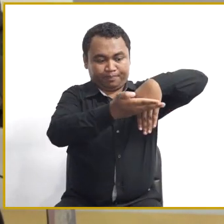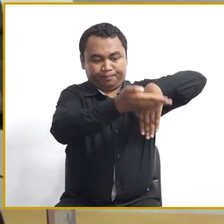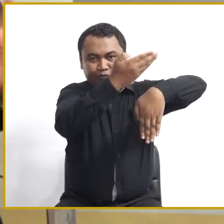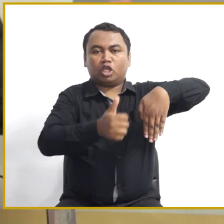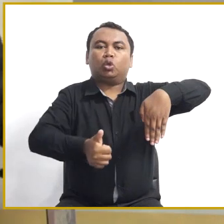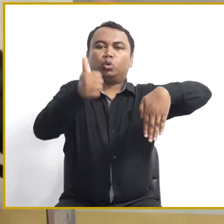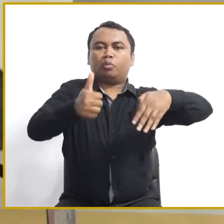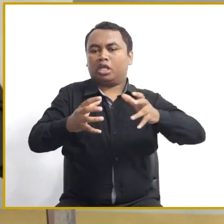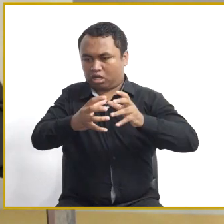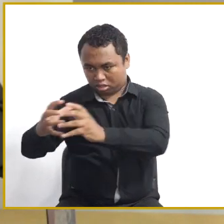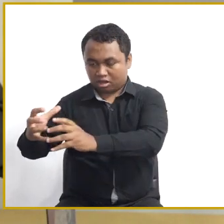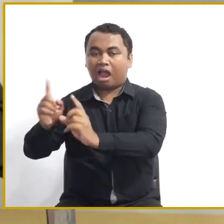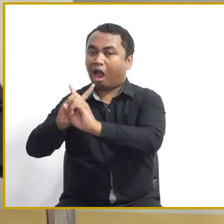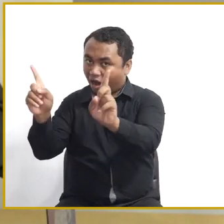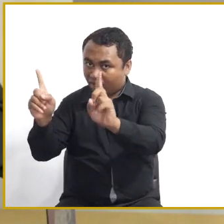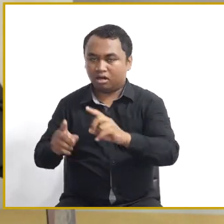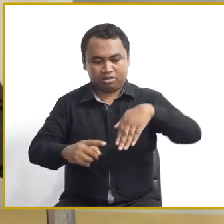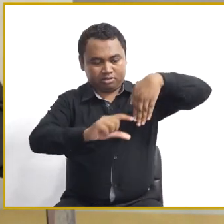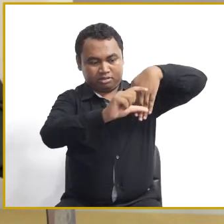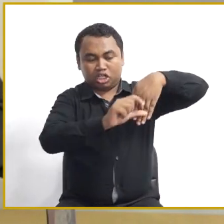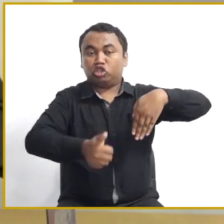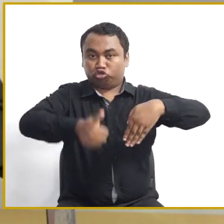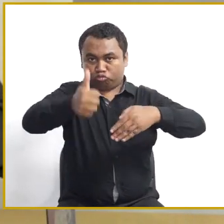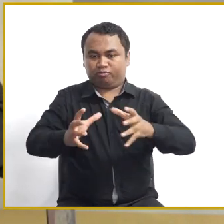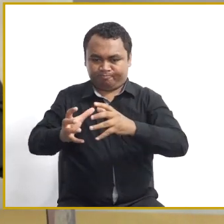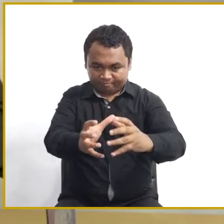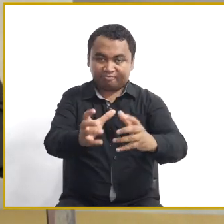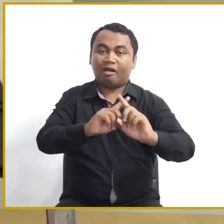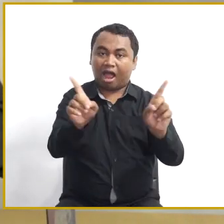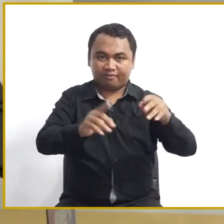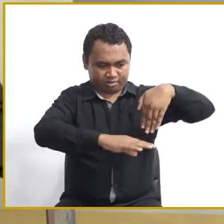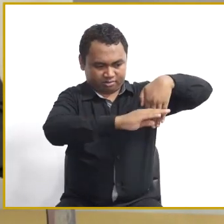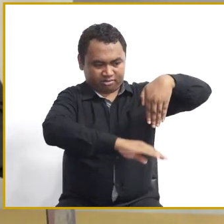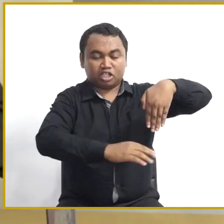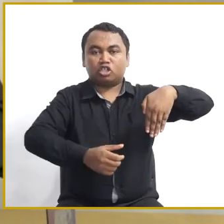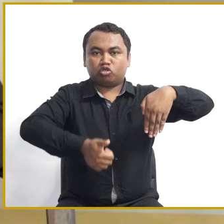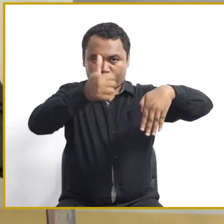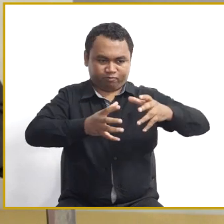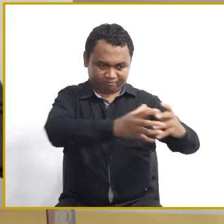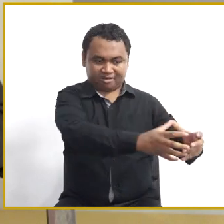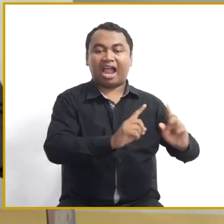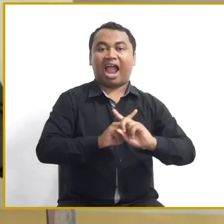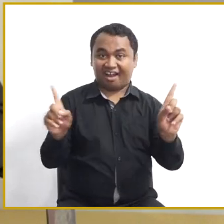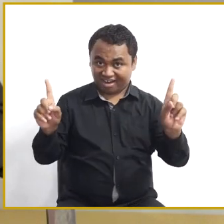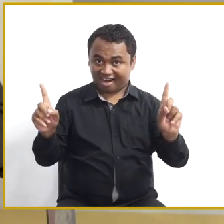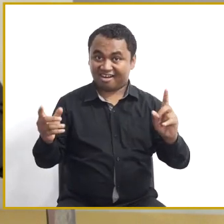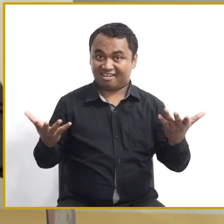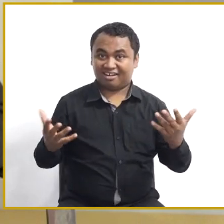spécialité any a resaka fambolem-bary de asiana lalana hitondra ho any an'izay tsy mamboly